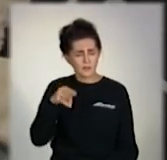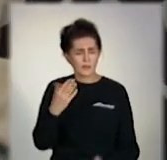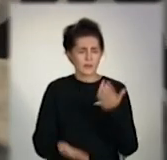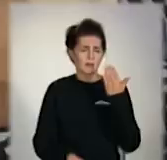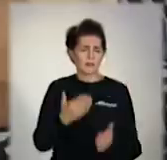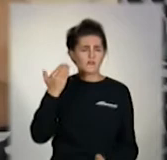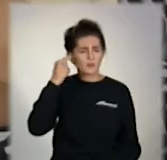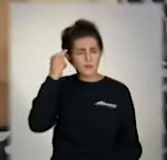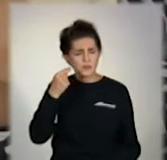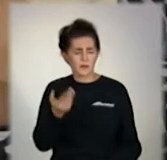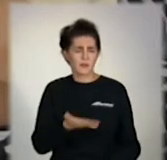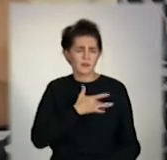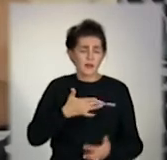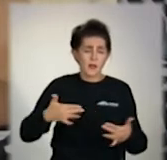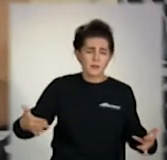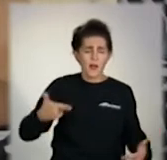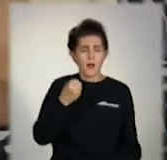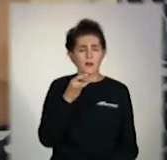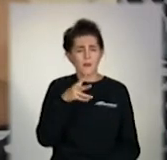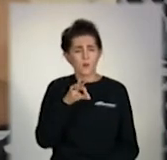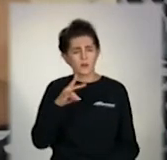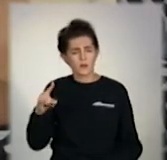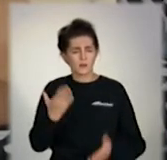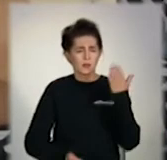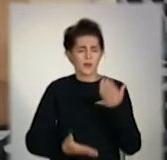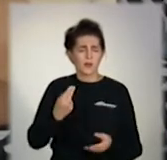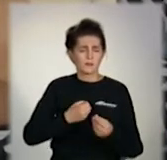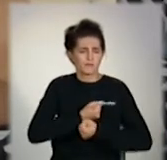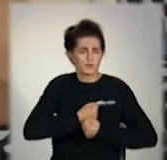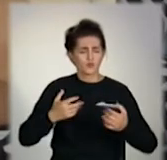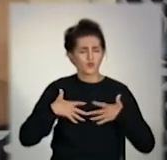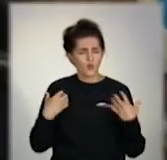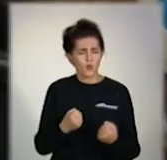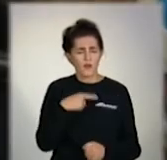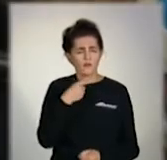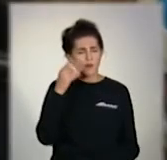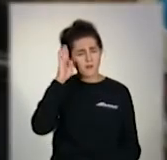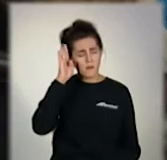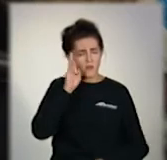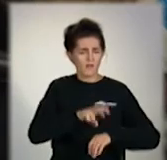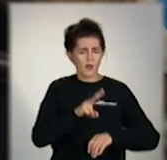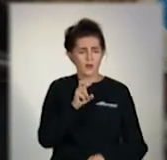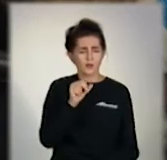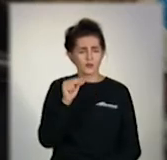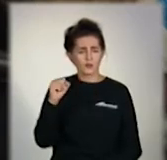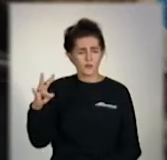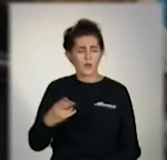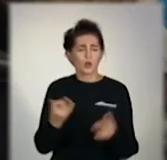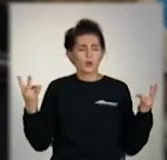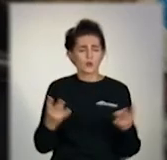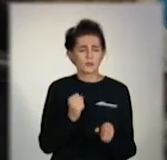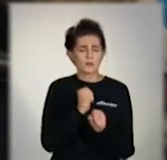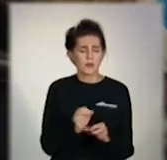виникнути гіпертонія, гормональний збій, а від того і ожиріння, каже лікар-невролог Максим Качан. Тому дуже важливо створити правильні умови